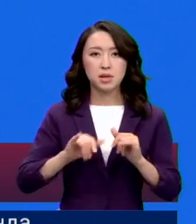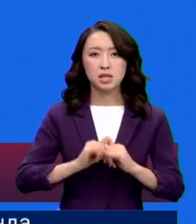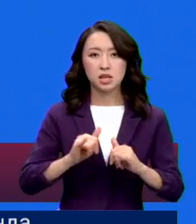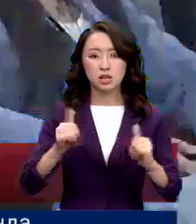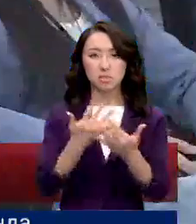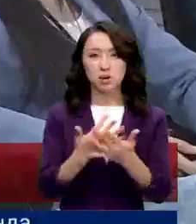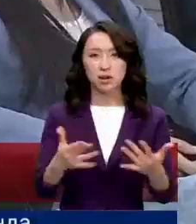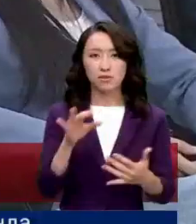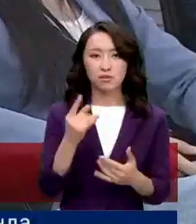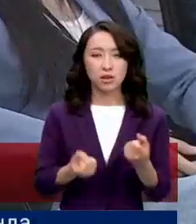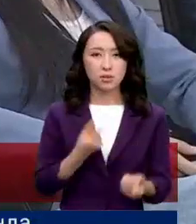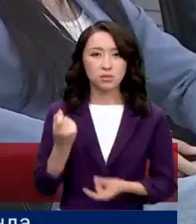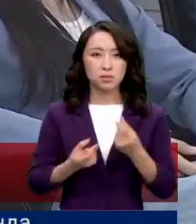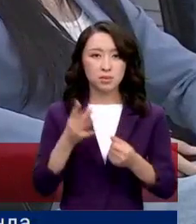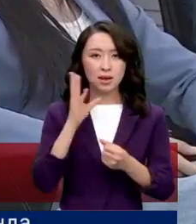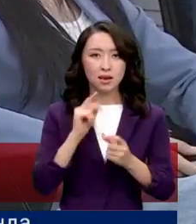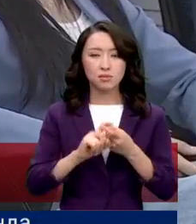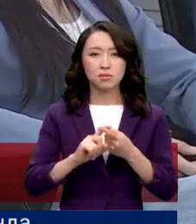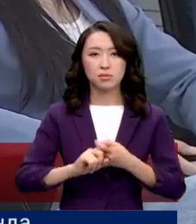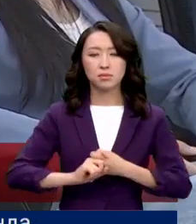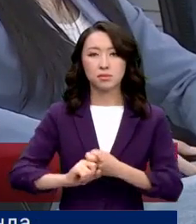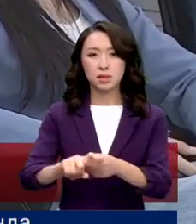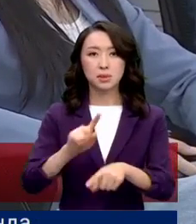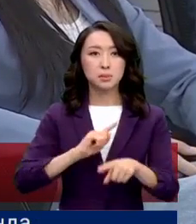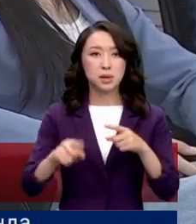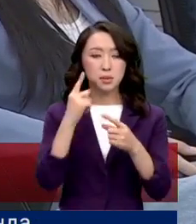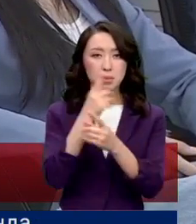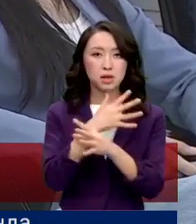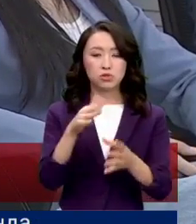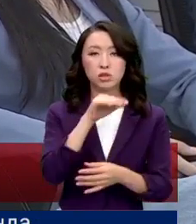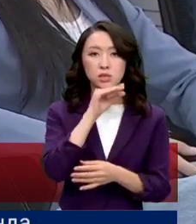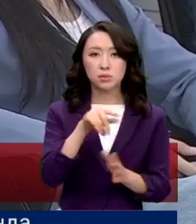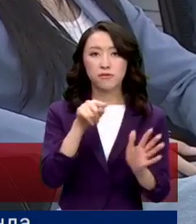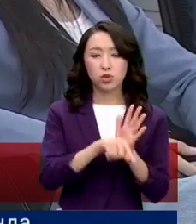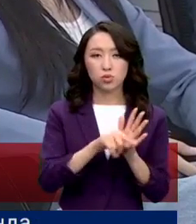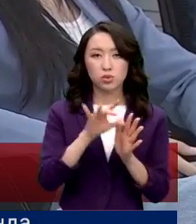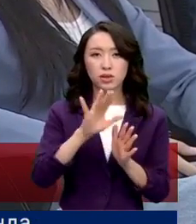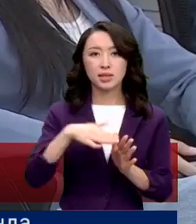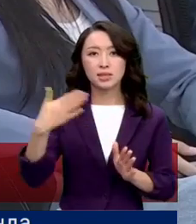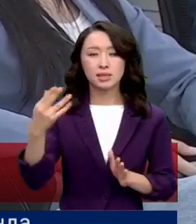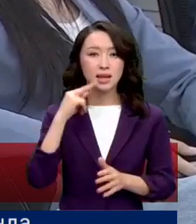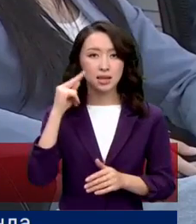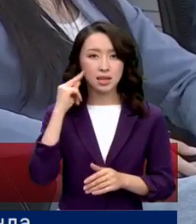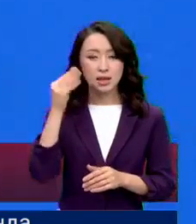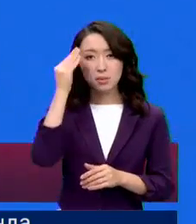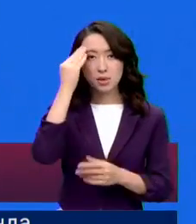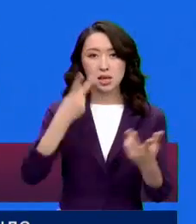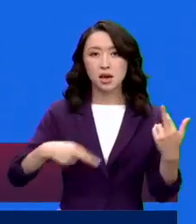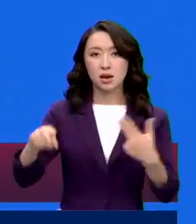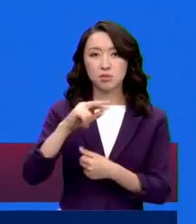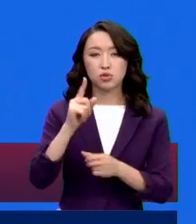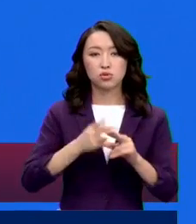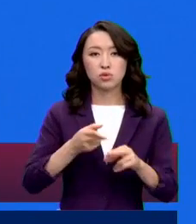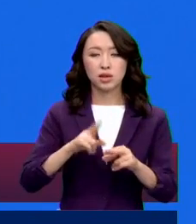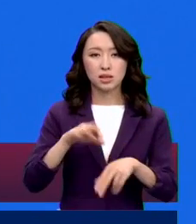вариантов, способных вызвать волны эпидемических всплесков. Большинство экспертов внутри и за пределами Китая придерживаются мнения, что эти